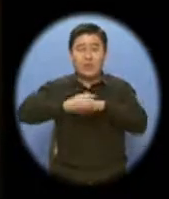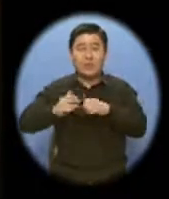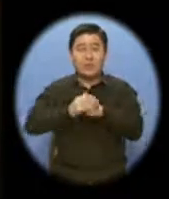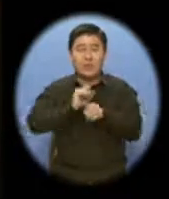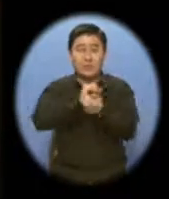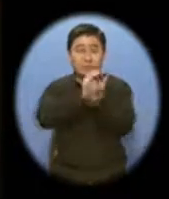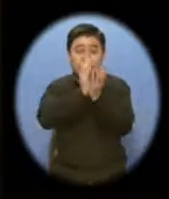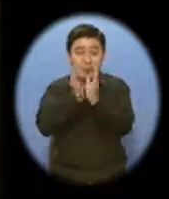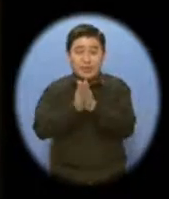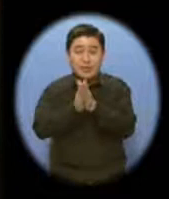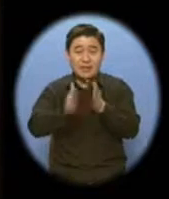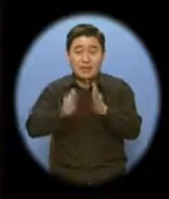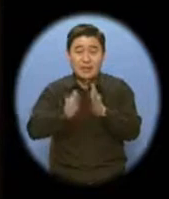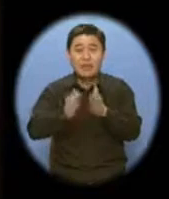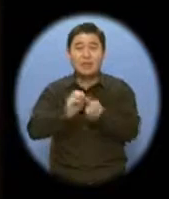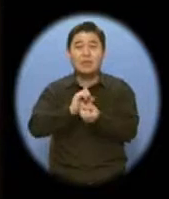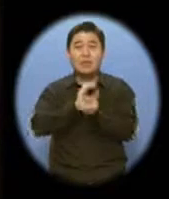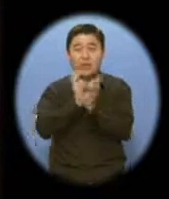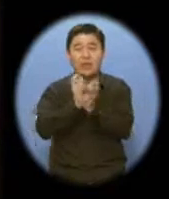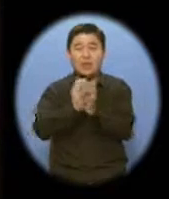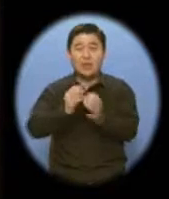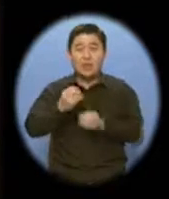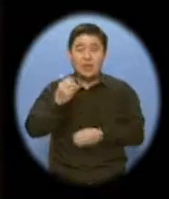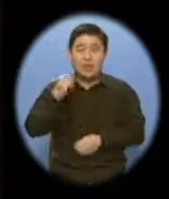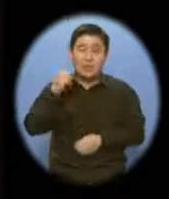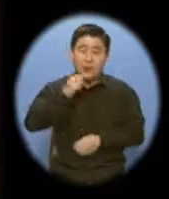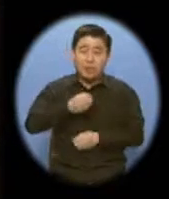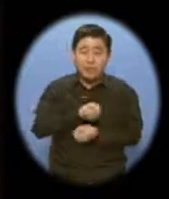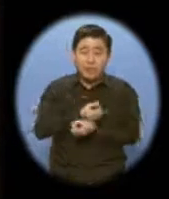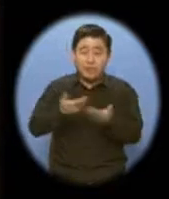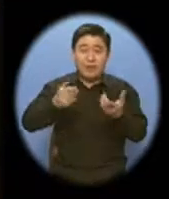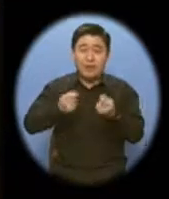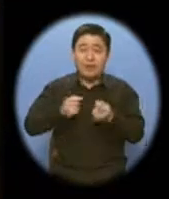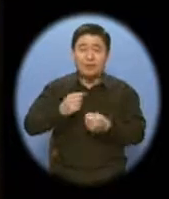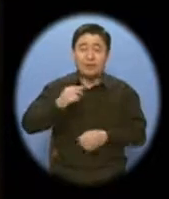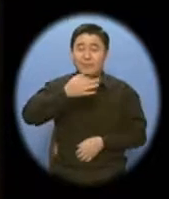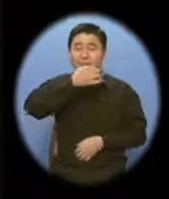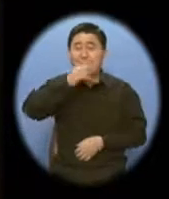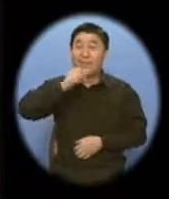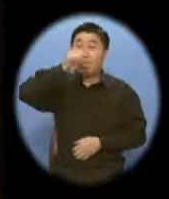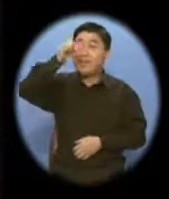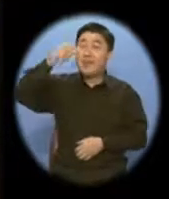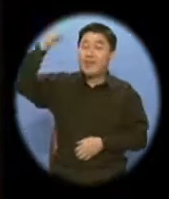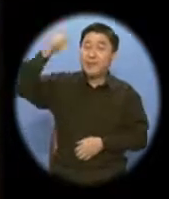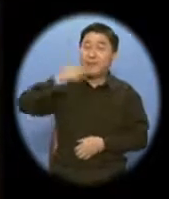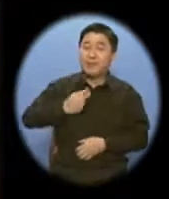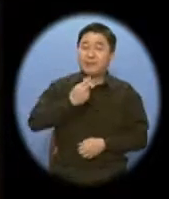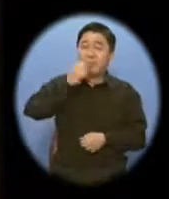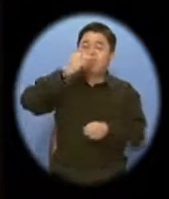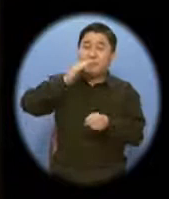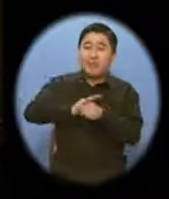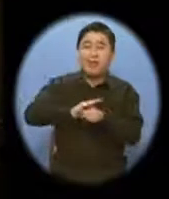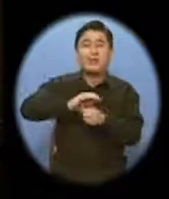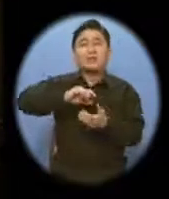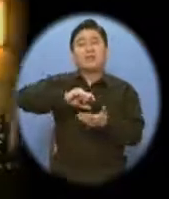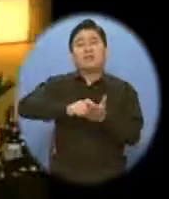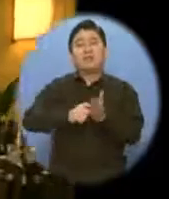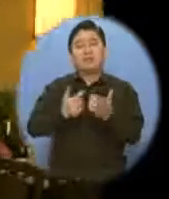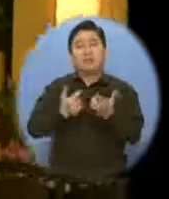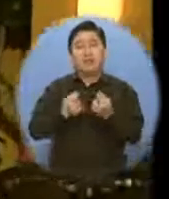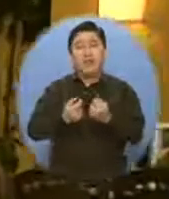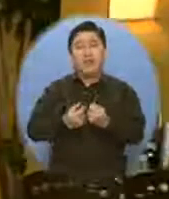것에 소금을 뿌린 듯이 에 못한 달비 3 순위 맞춰 막힌 7입니다